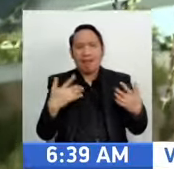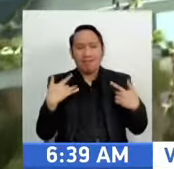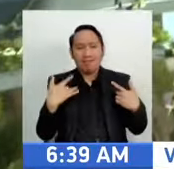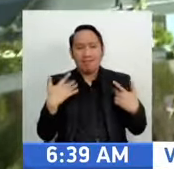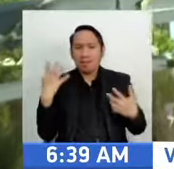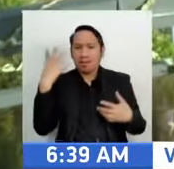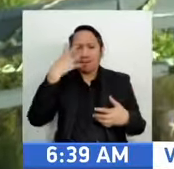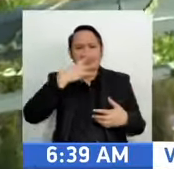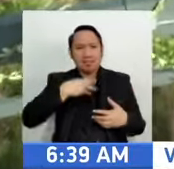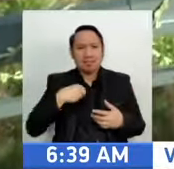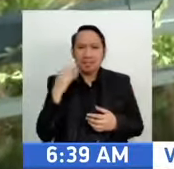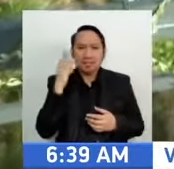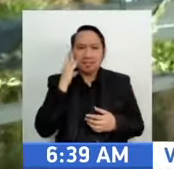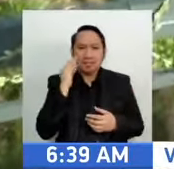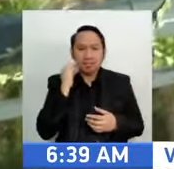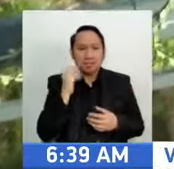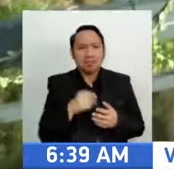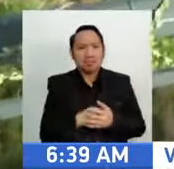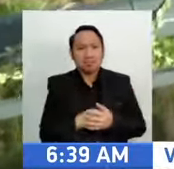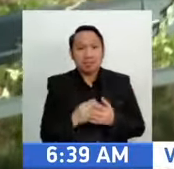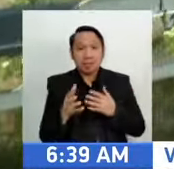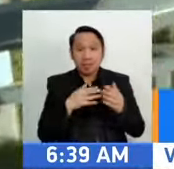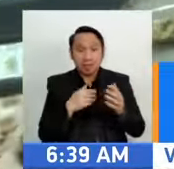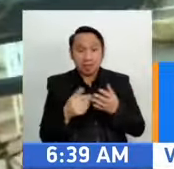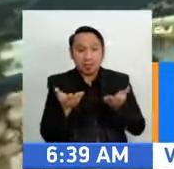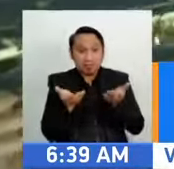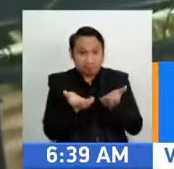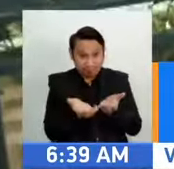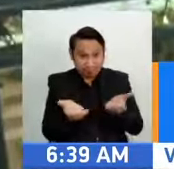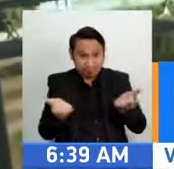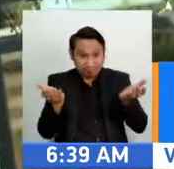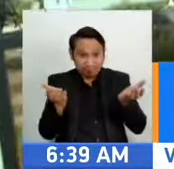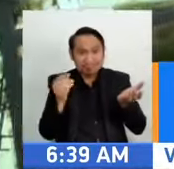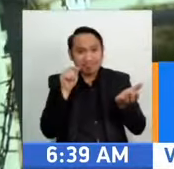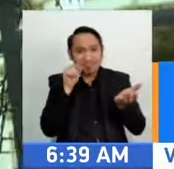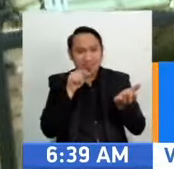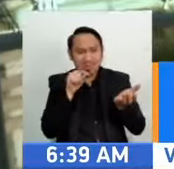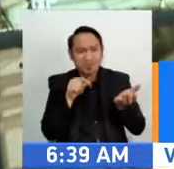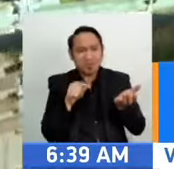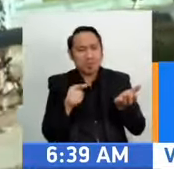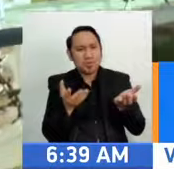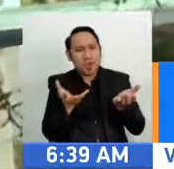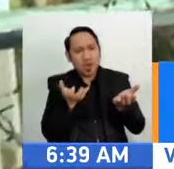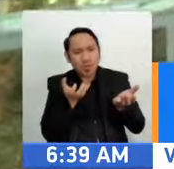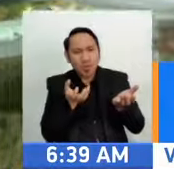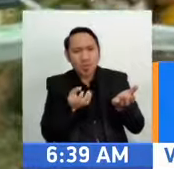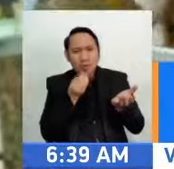yan. Gusto ko na ito kainin. O tara na mga kapuso. Parang kinalimutan ko ng init, Chef, pero ang init niya, Chef.